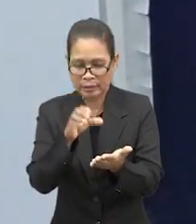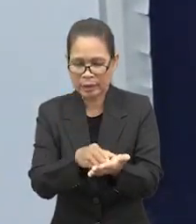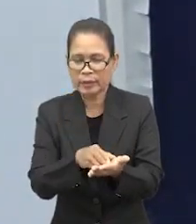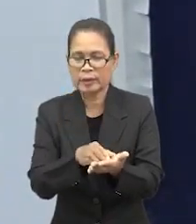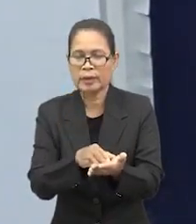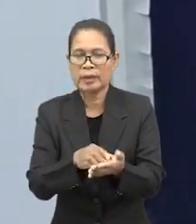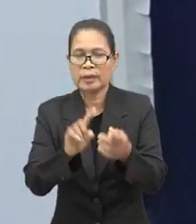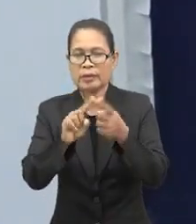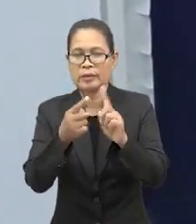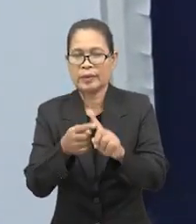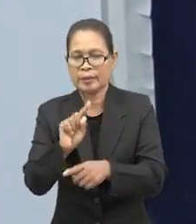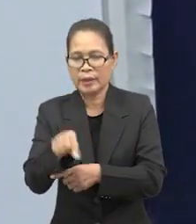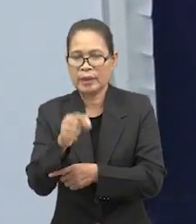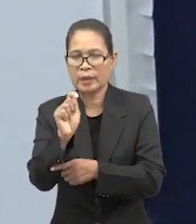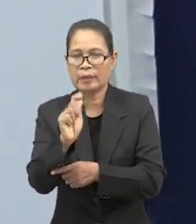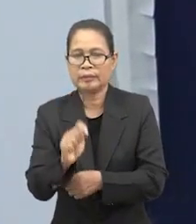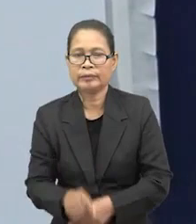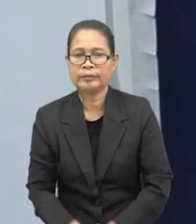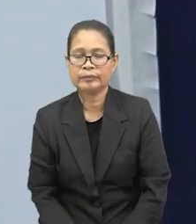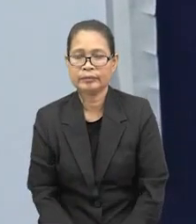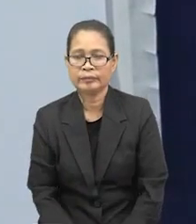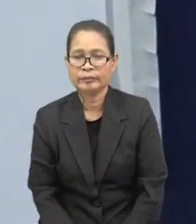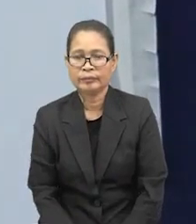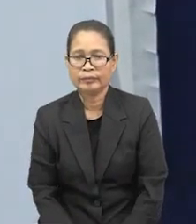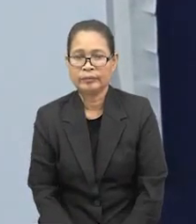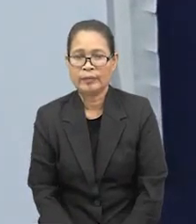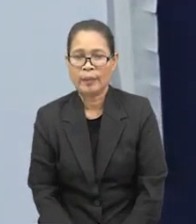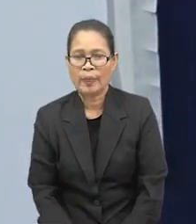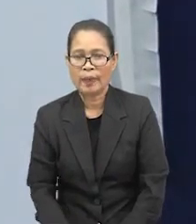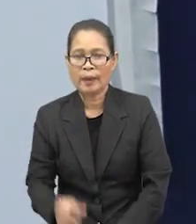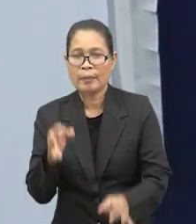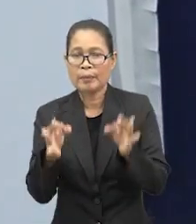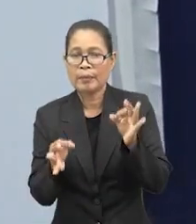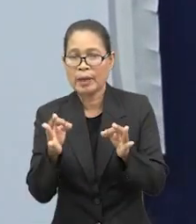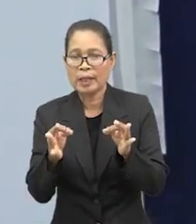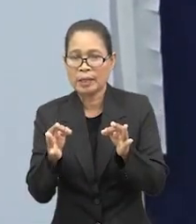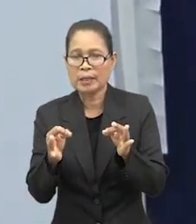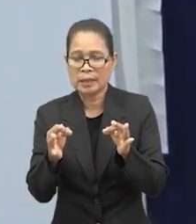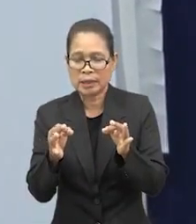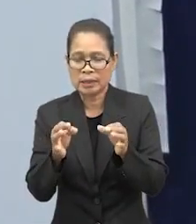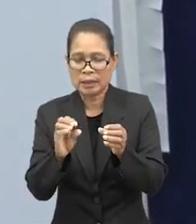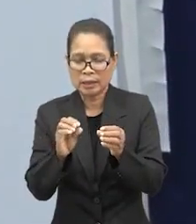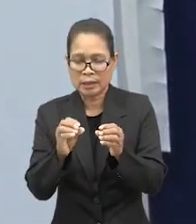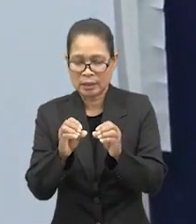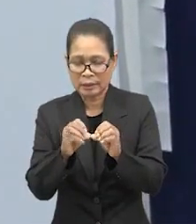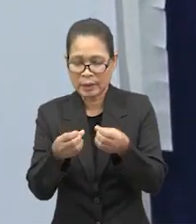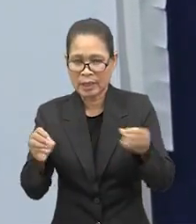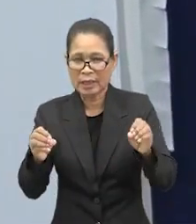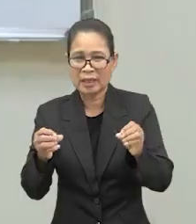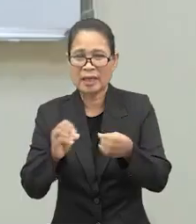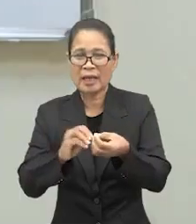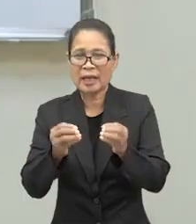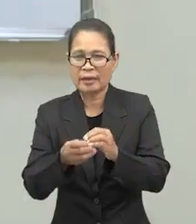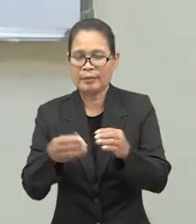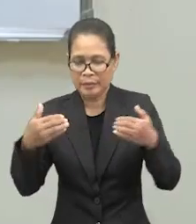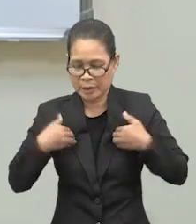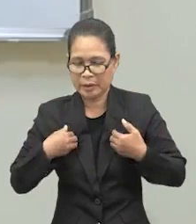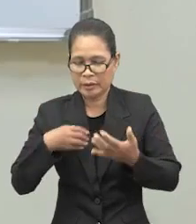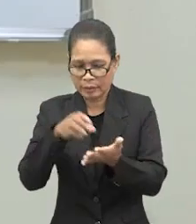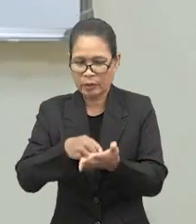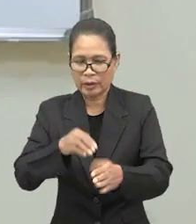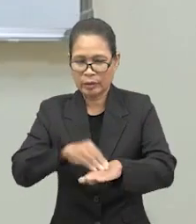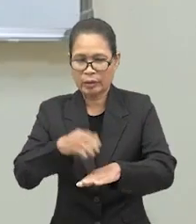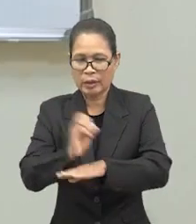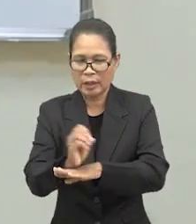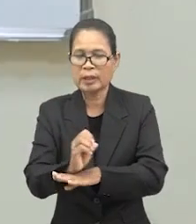ní cứ chia chầm nuốn tu sụp hiệp hiệp hiệp đọc chà bao là bà lệch hòa dương miên chia